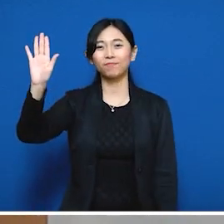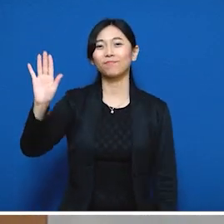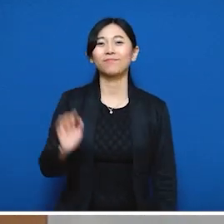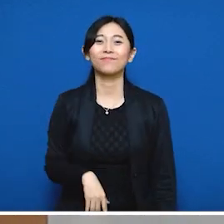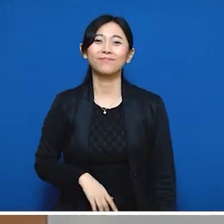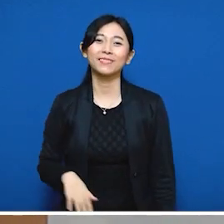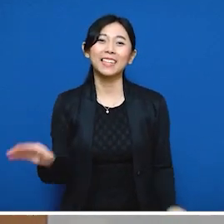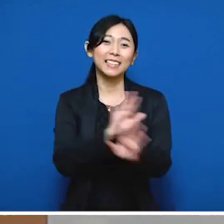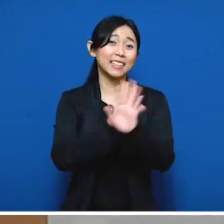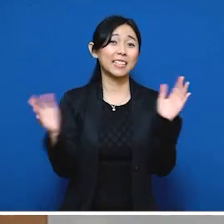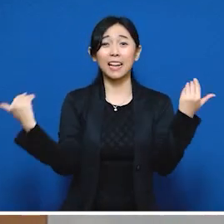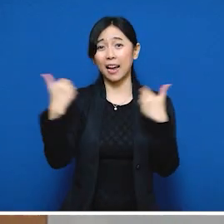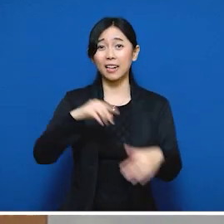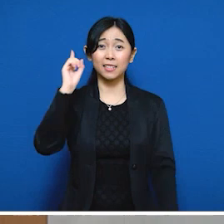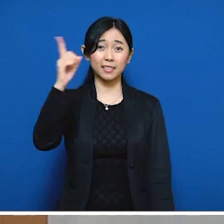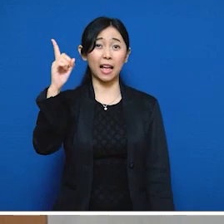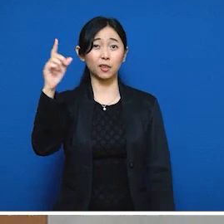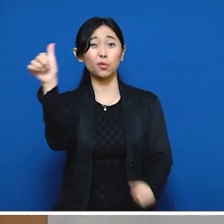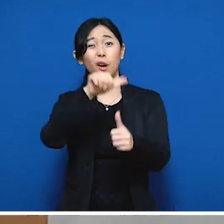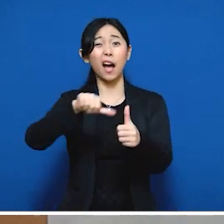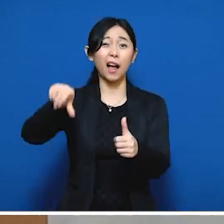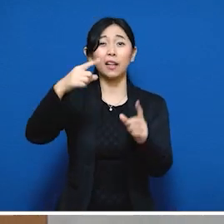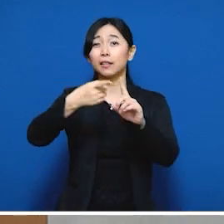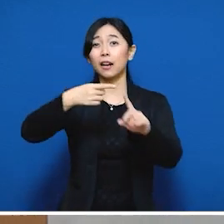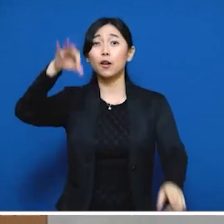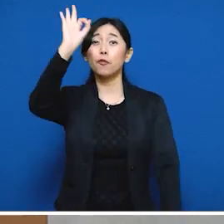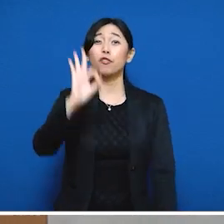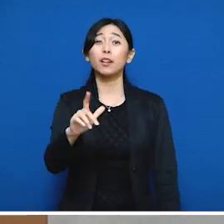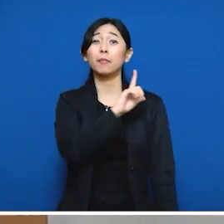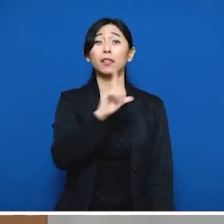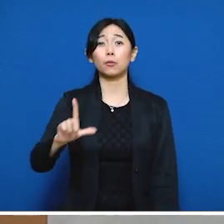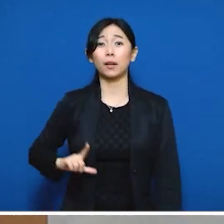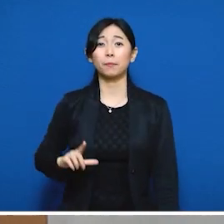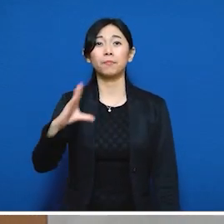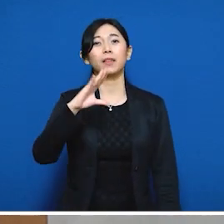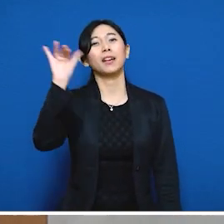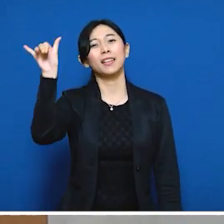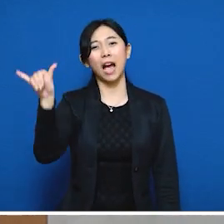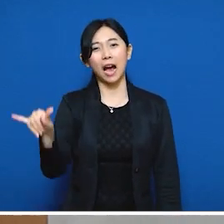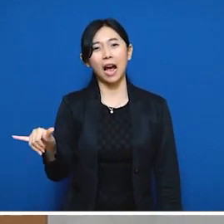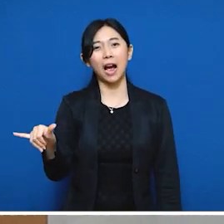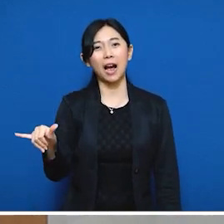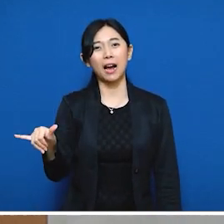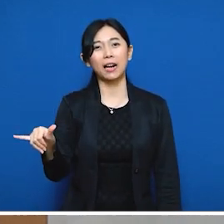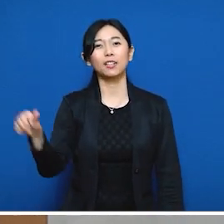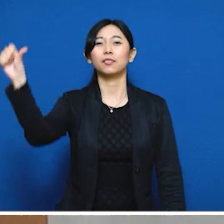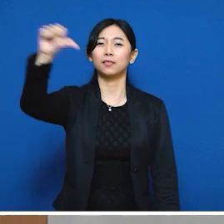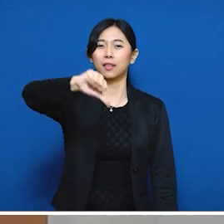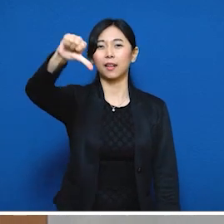Dan tidak ada satupun dari firman-Nya itu yang dibiarkannya